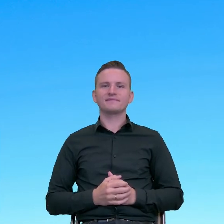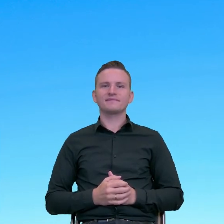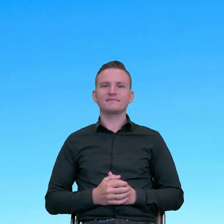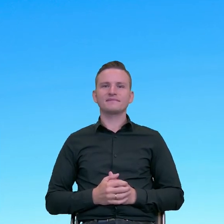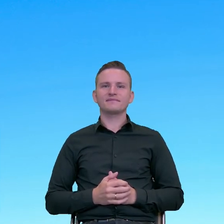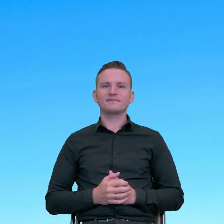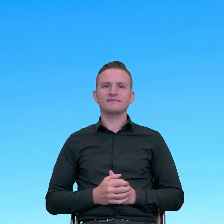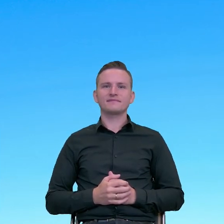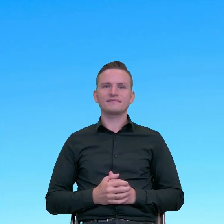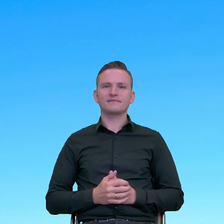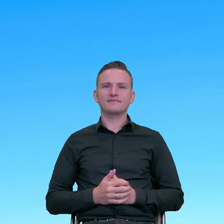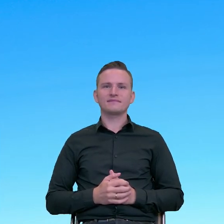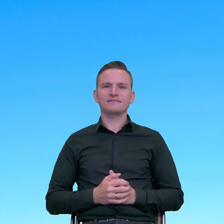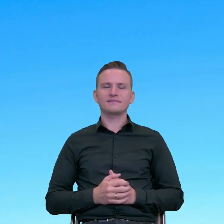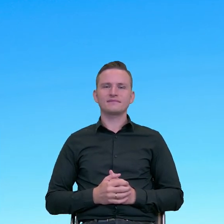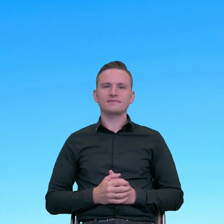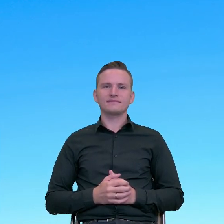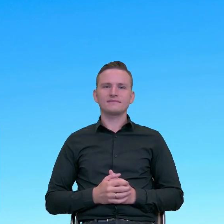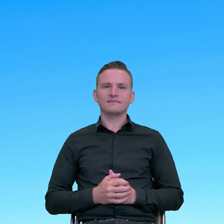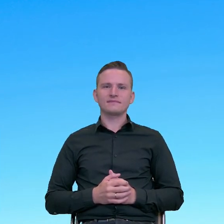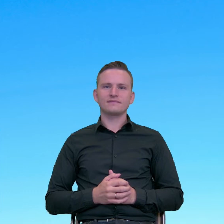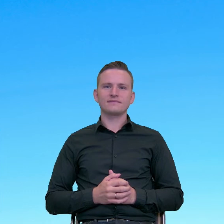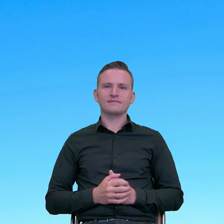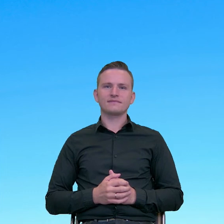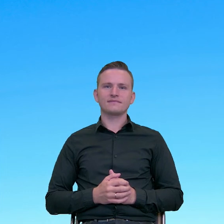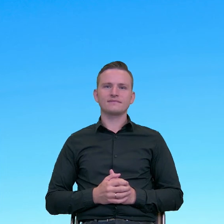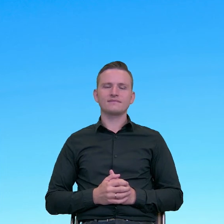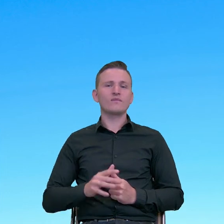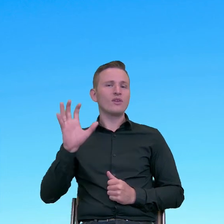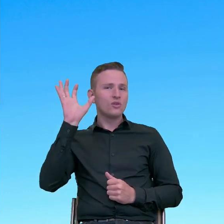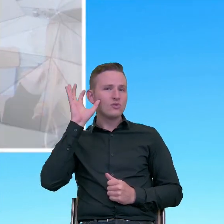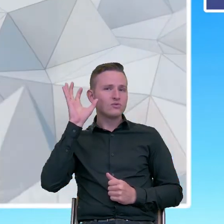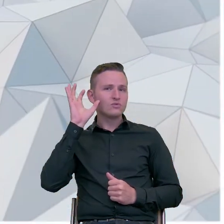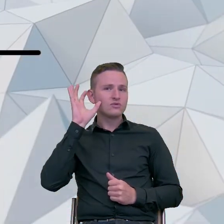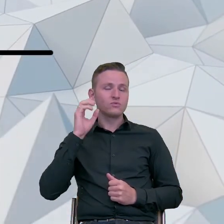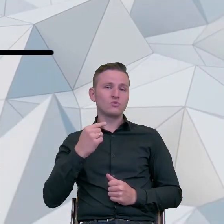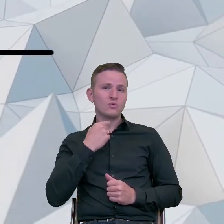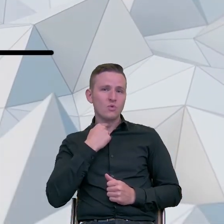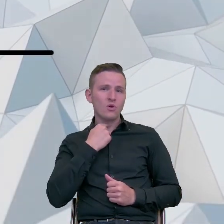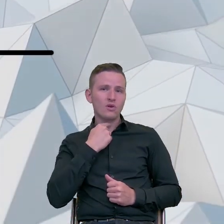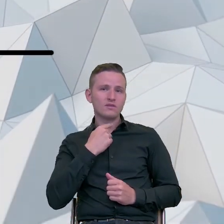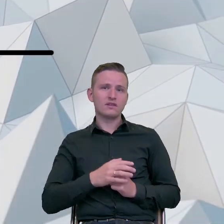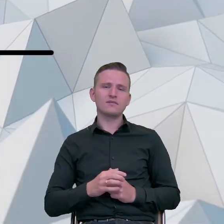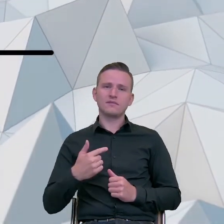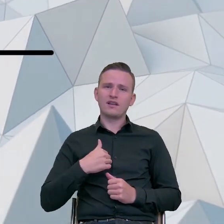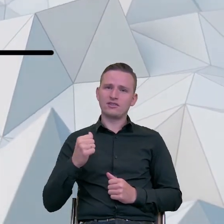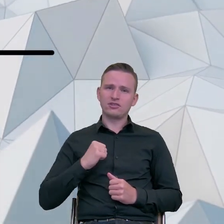Proszę usłysz mój głos, zaczekam, bądź zamieni się z nim,